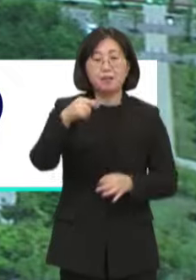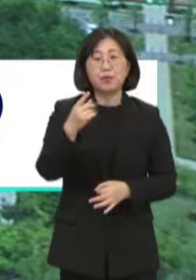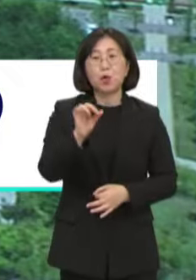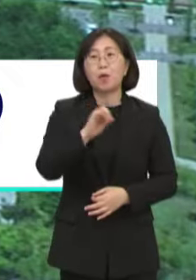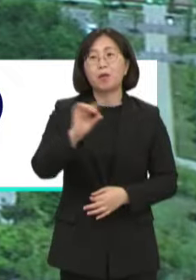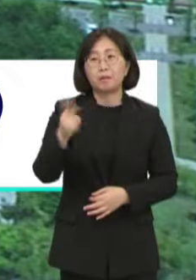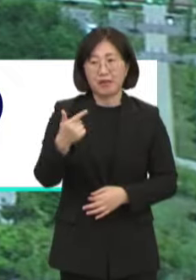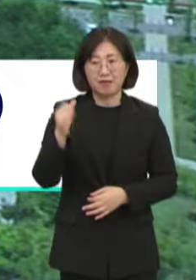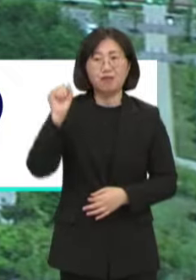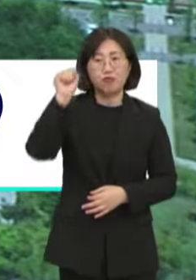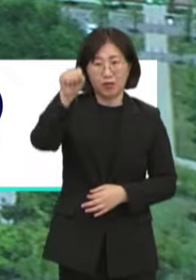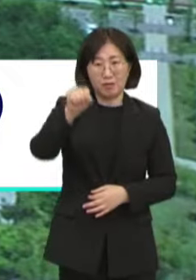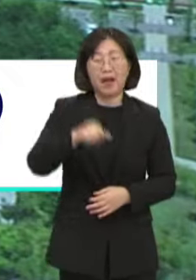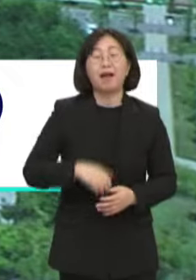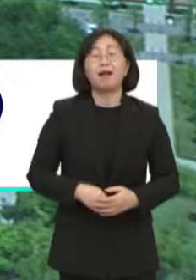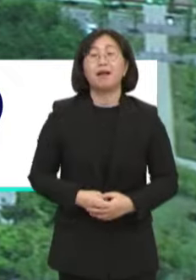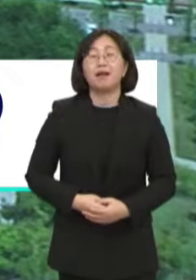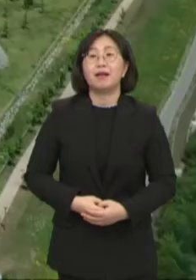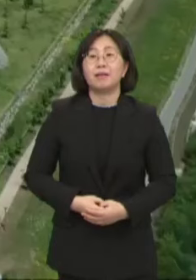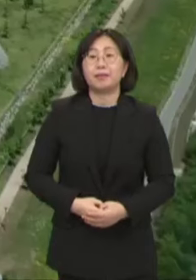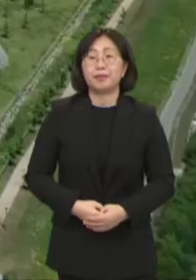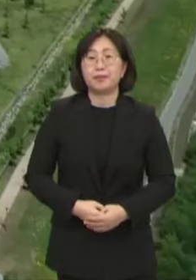주목됩니다. 김철진 기자입니다.